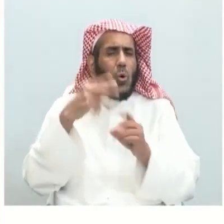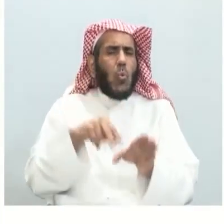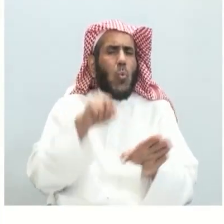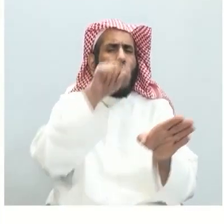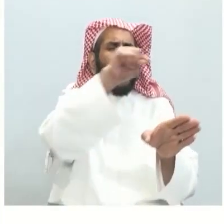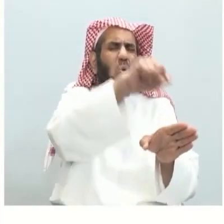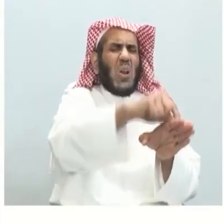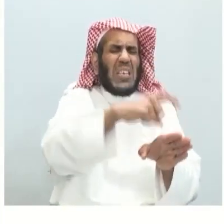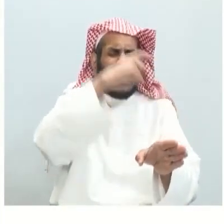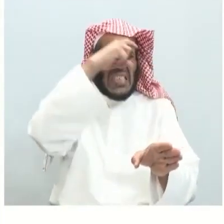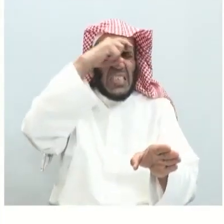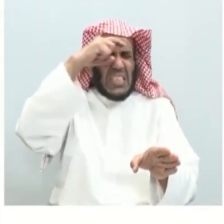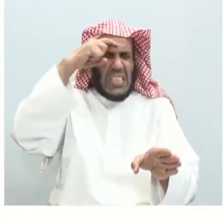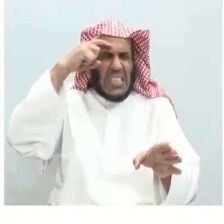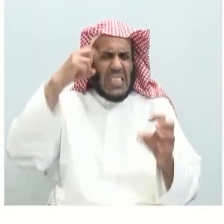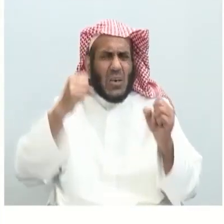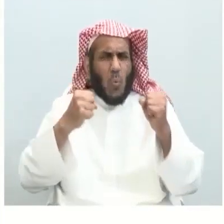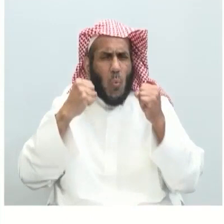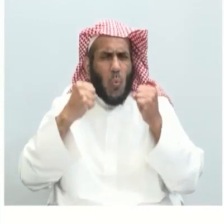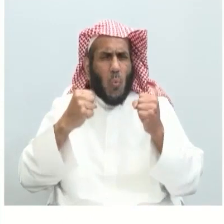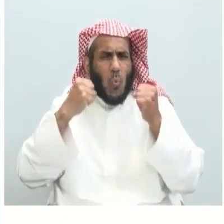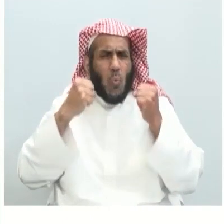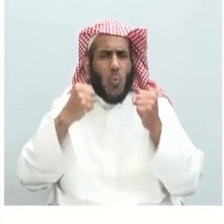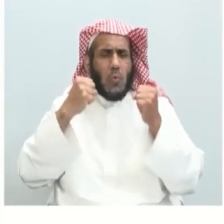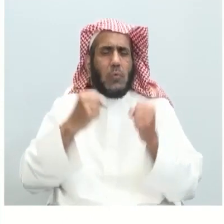بالغيه الا بشق